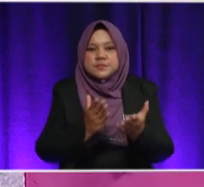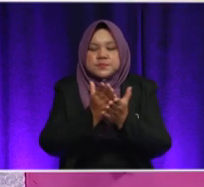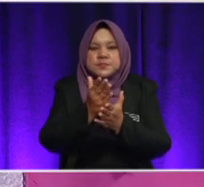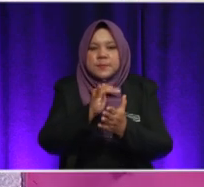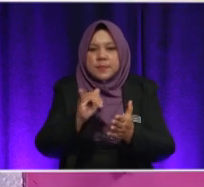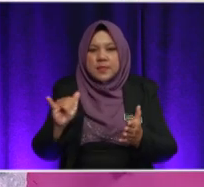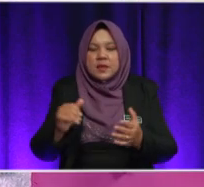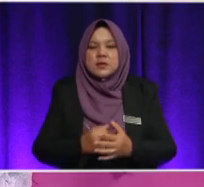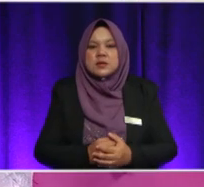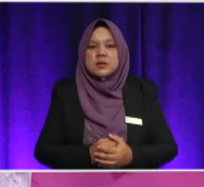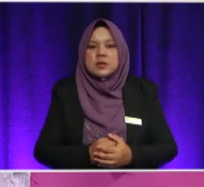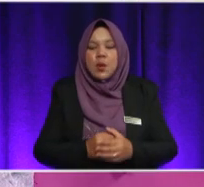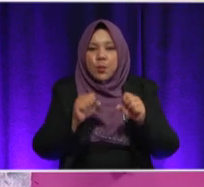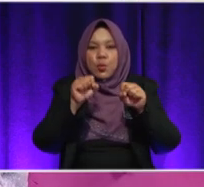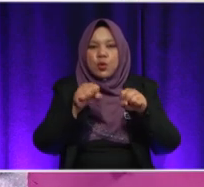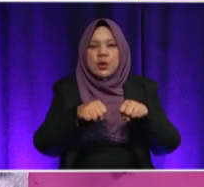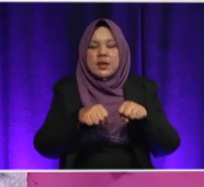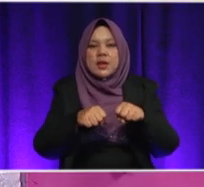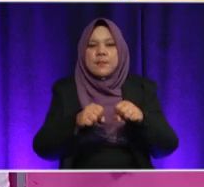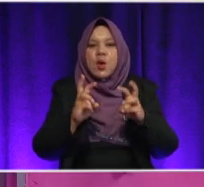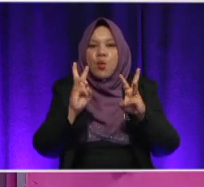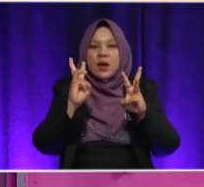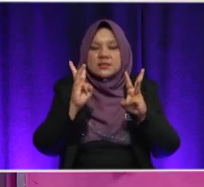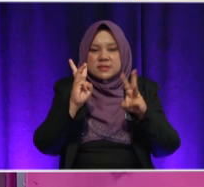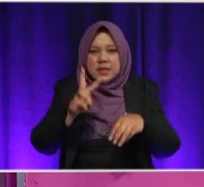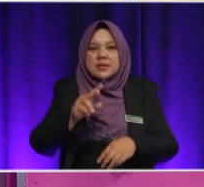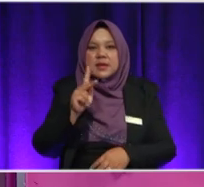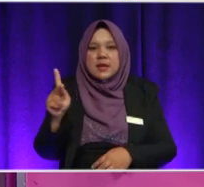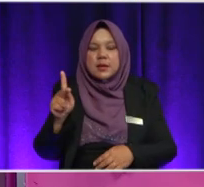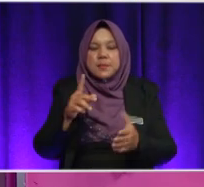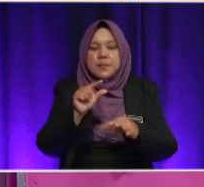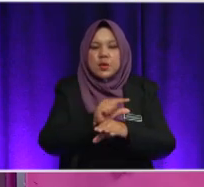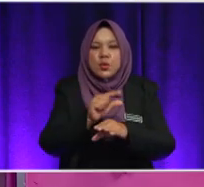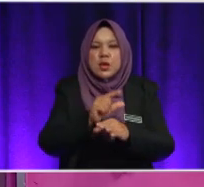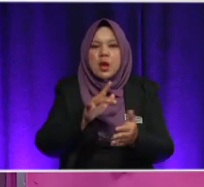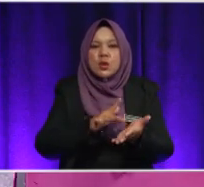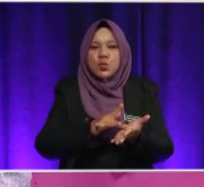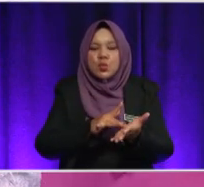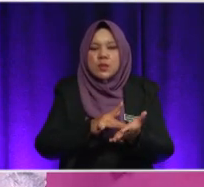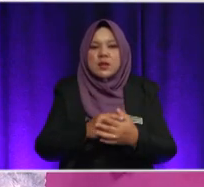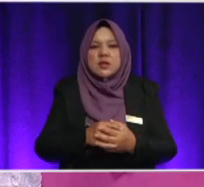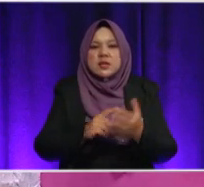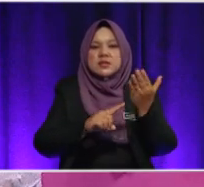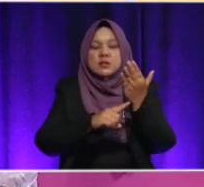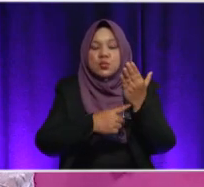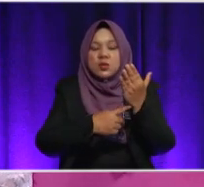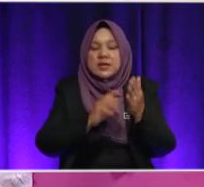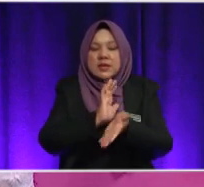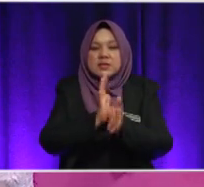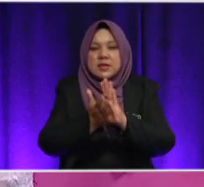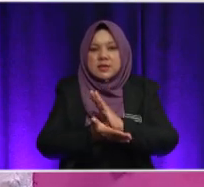seterusnya murid boleh mewajarkan penggunaan obat daripada sumber semula jadi